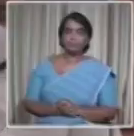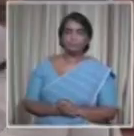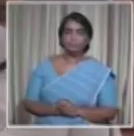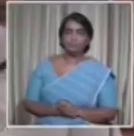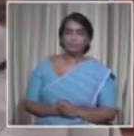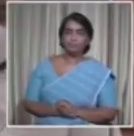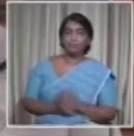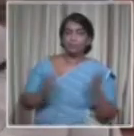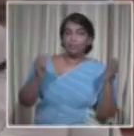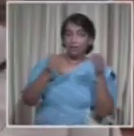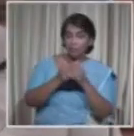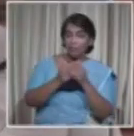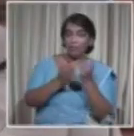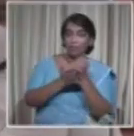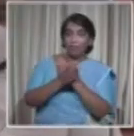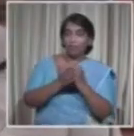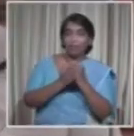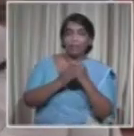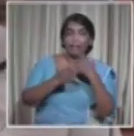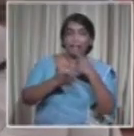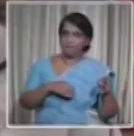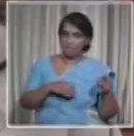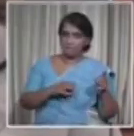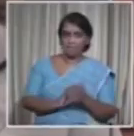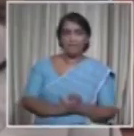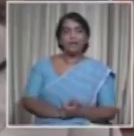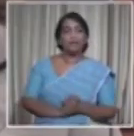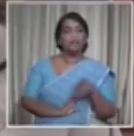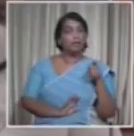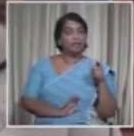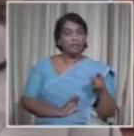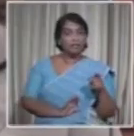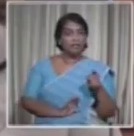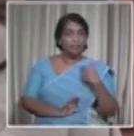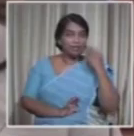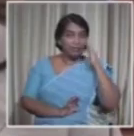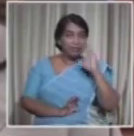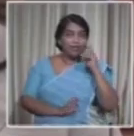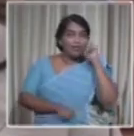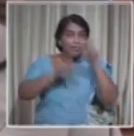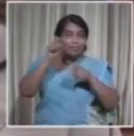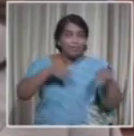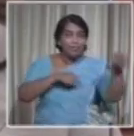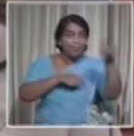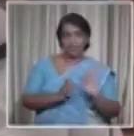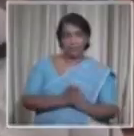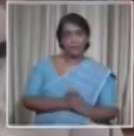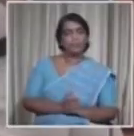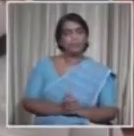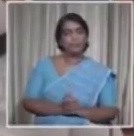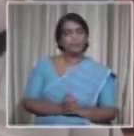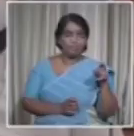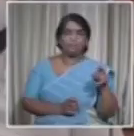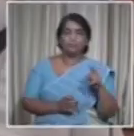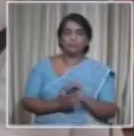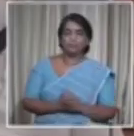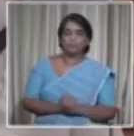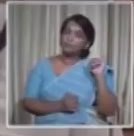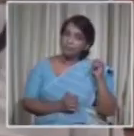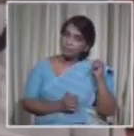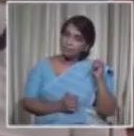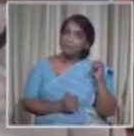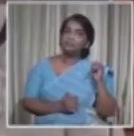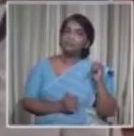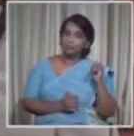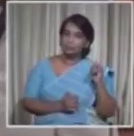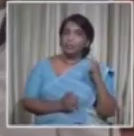කළා පිටිපස්සේ සම්පූර්ණ දේශපාලන සැලැස්මක් තියෙනවා. මේක මේ සාමාන්‍ය පොදු ජනතාවගේ විරෝධය නෙමෙයි. ඒක නිසා සමහත්